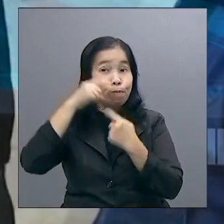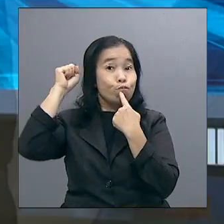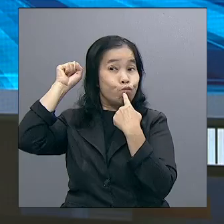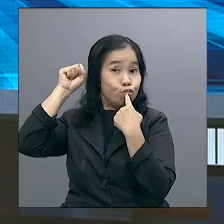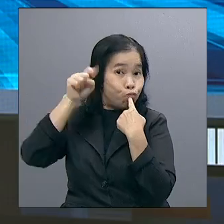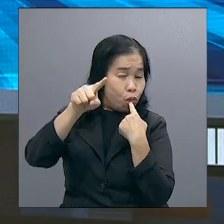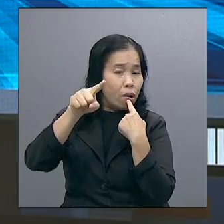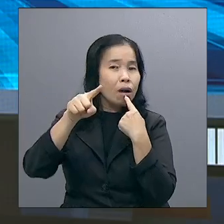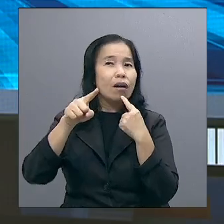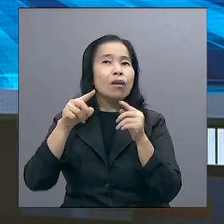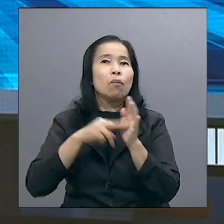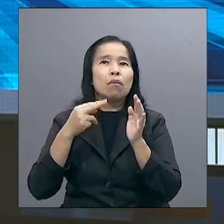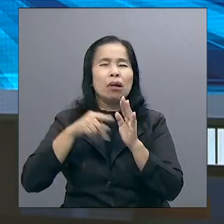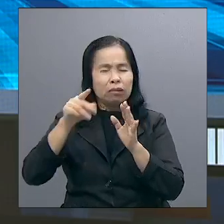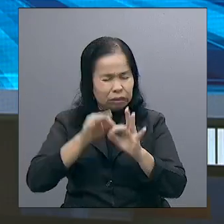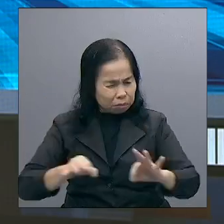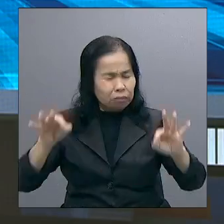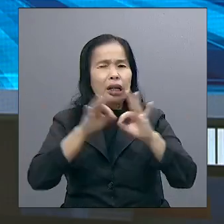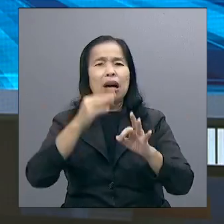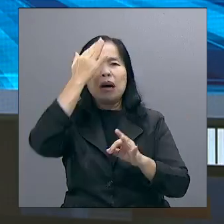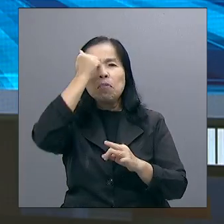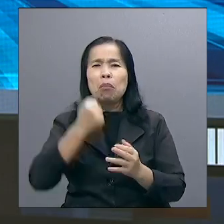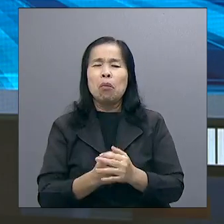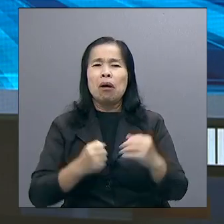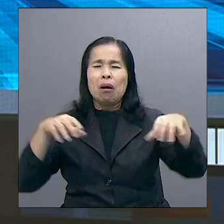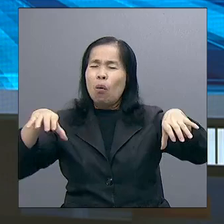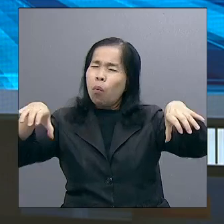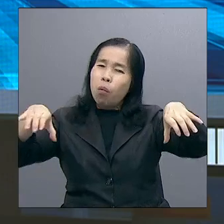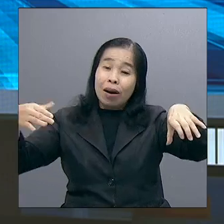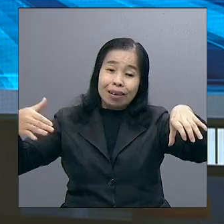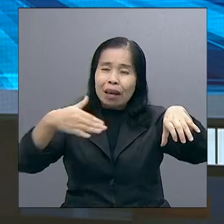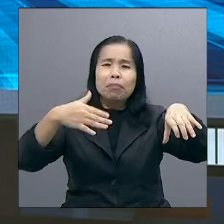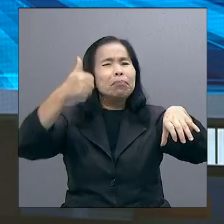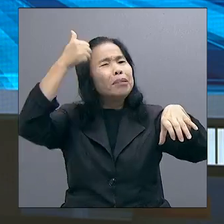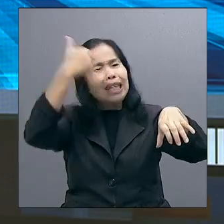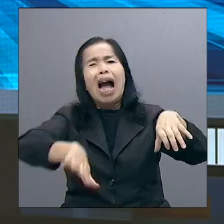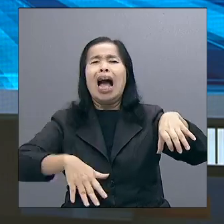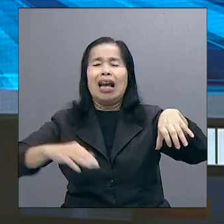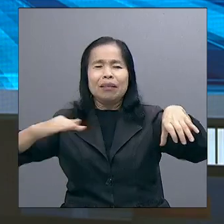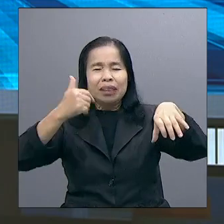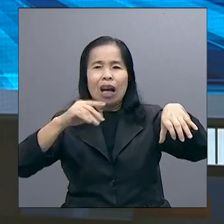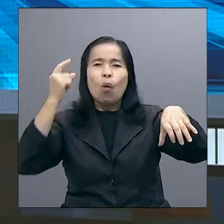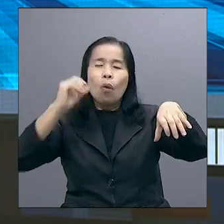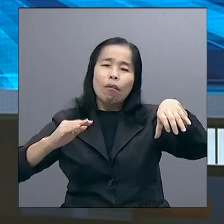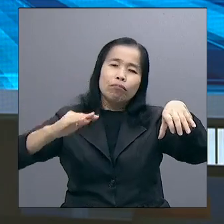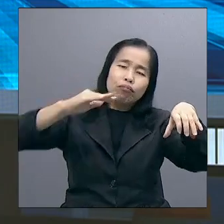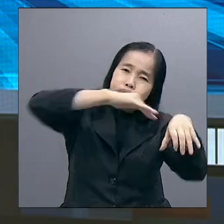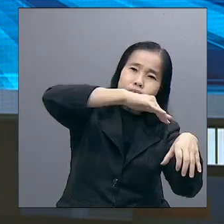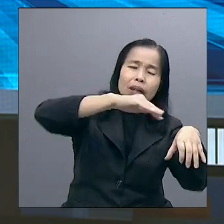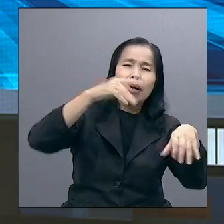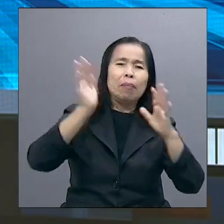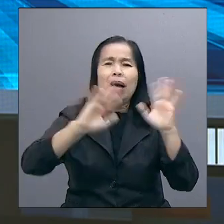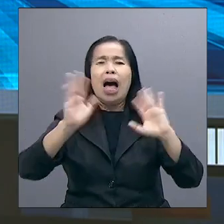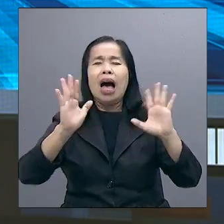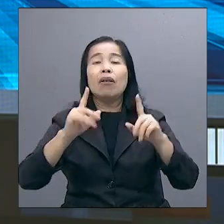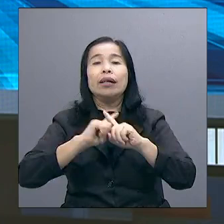ต้ใช้สภานตรงนี้จริงๆคือรถหนขอข้างไปครั้งหนึได้ไหมไม่ได้นะคะ เพื่อความปลอดภัยของผู้ใช้รถใช้ถนนเอง